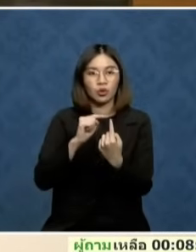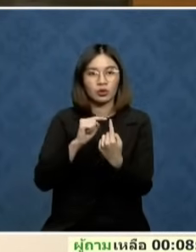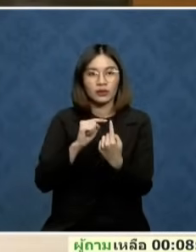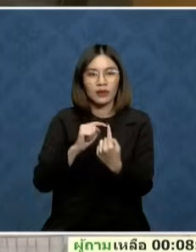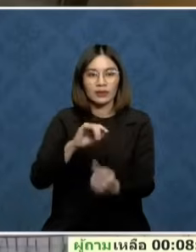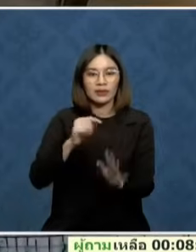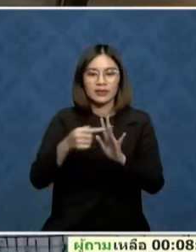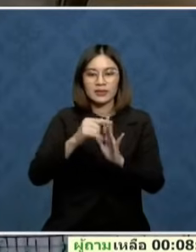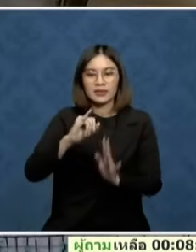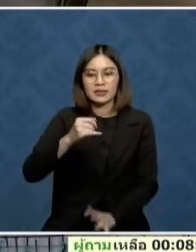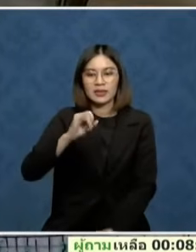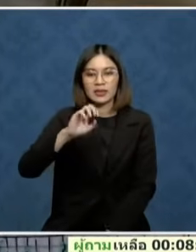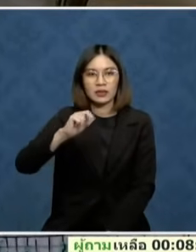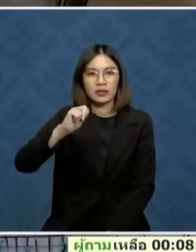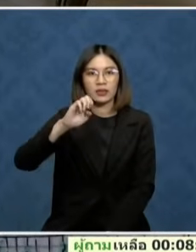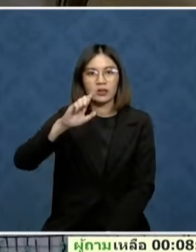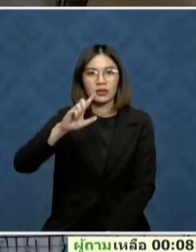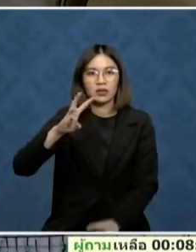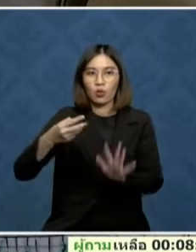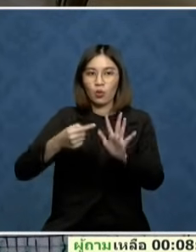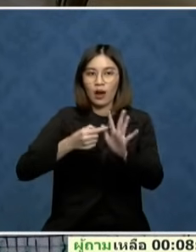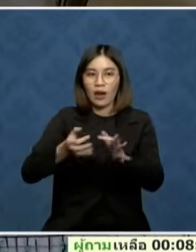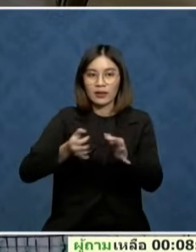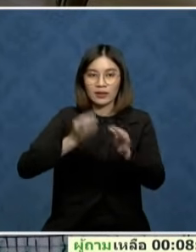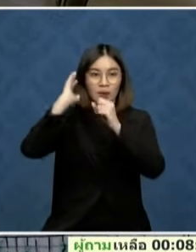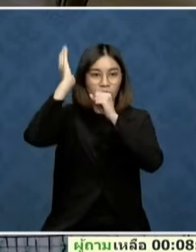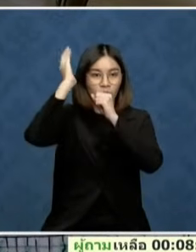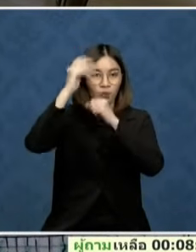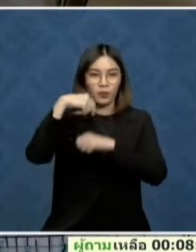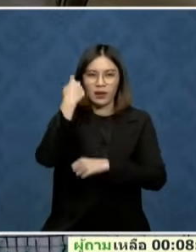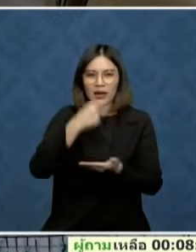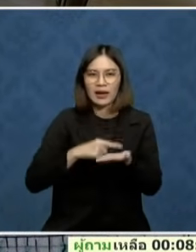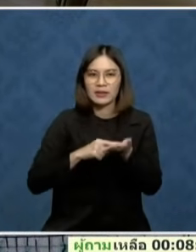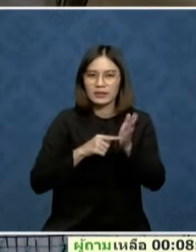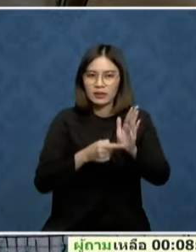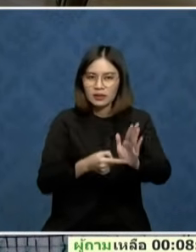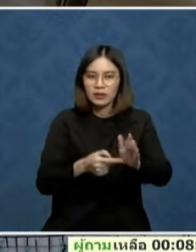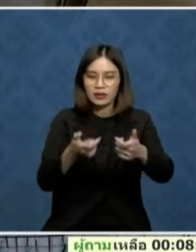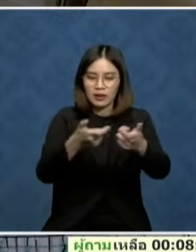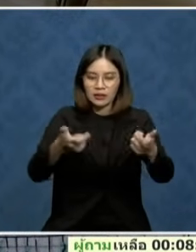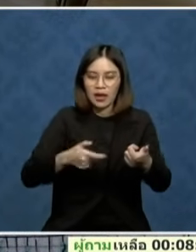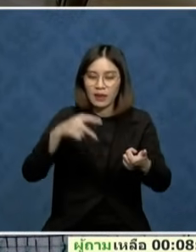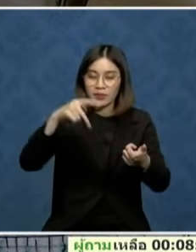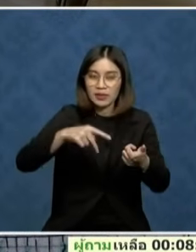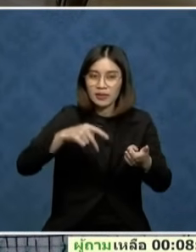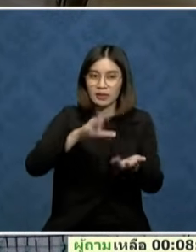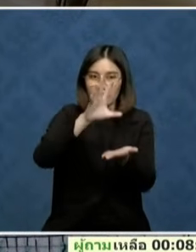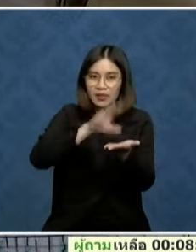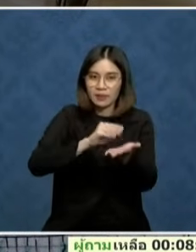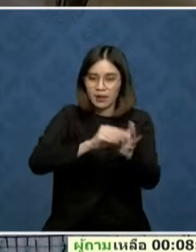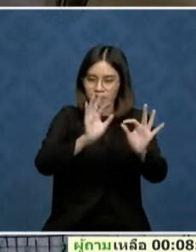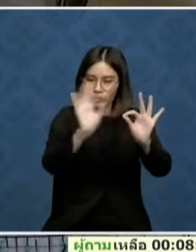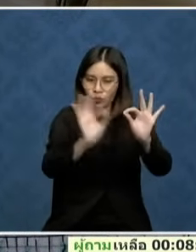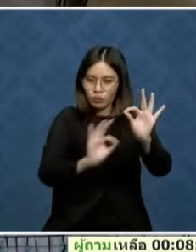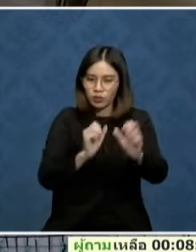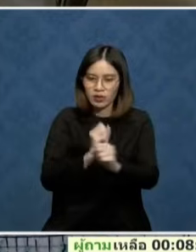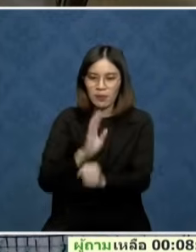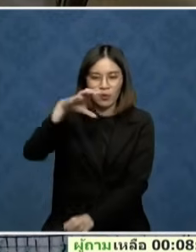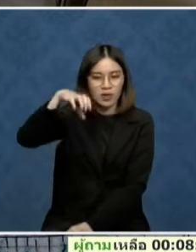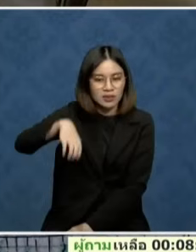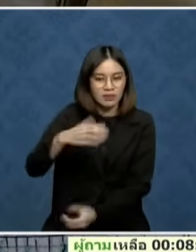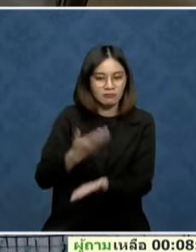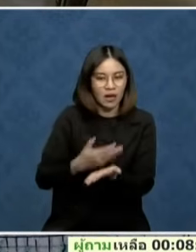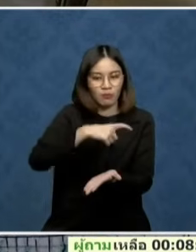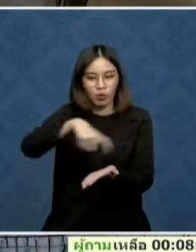ครเจนีวาได้แจ้งให้ทราบด้วยว่าหากผู้เสนอรายงานพิเศษให้ข้อมูลของบริษัทหรือธุรกรรม